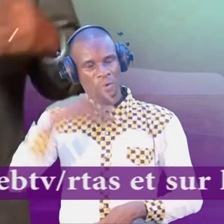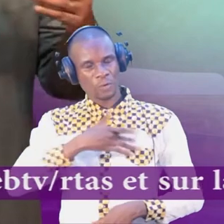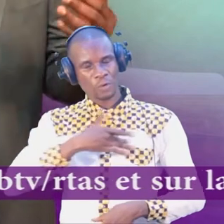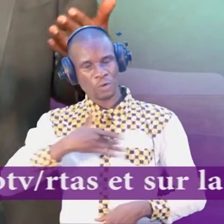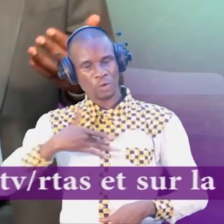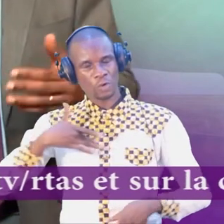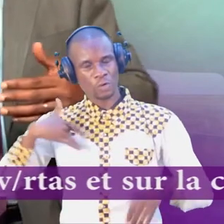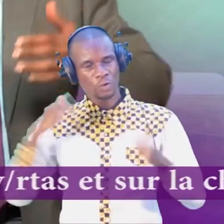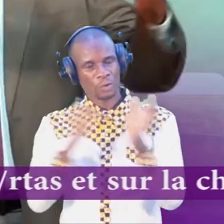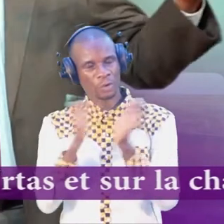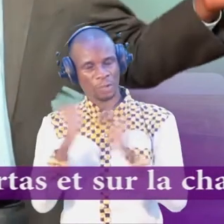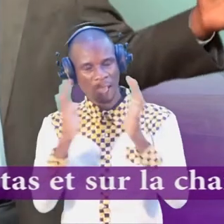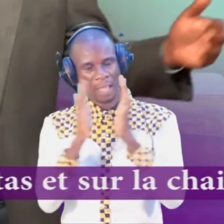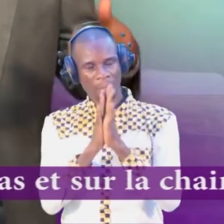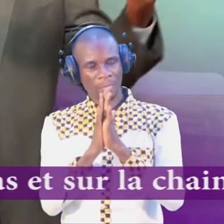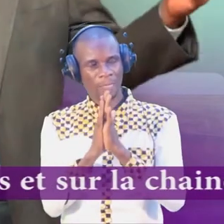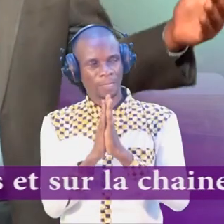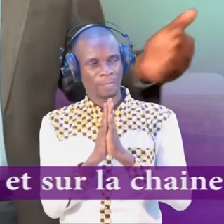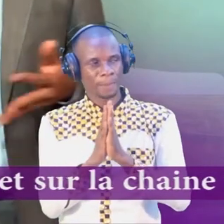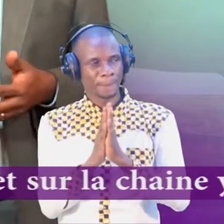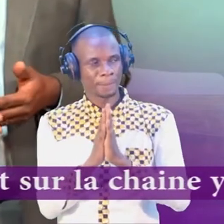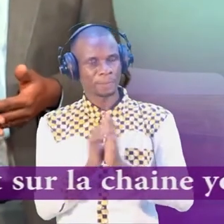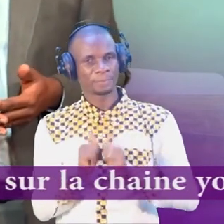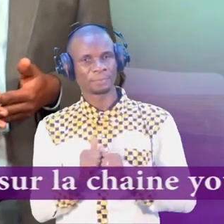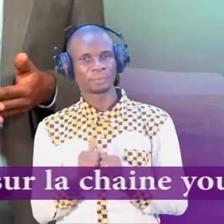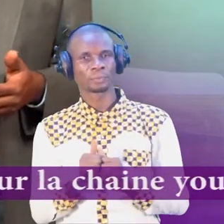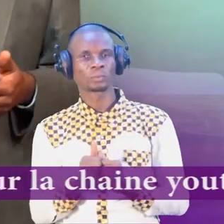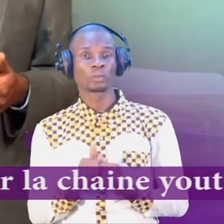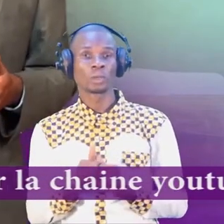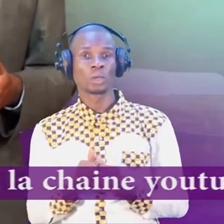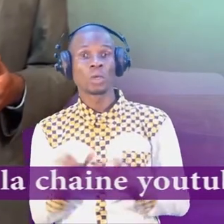kwamba akili za watu na hisia zimeharibika sana.